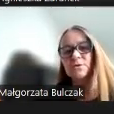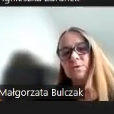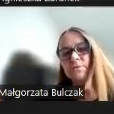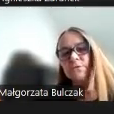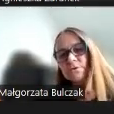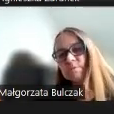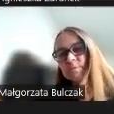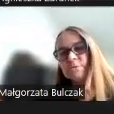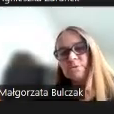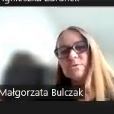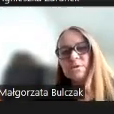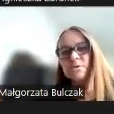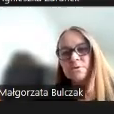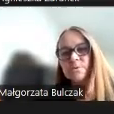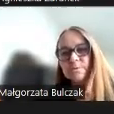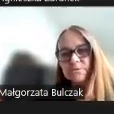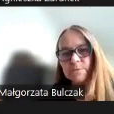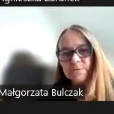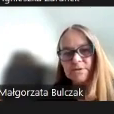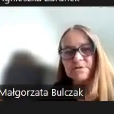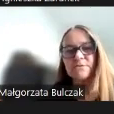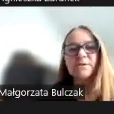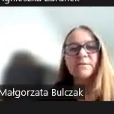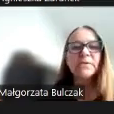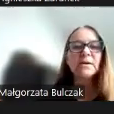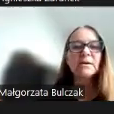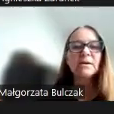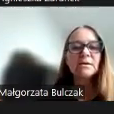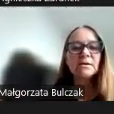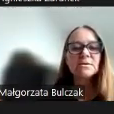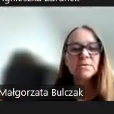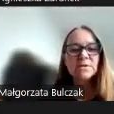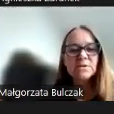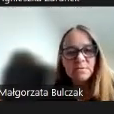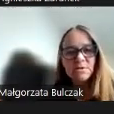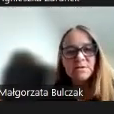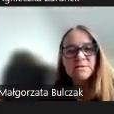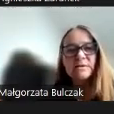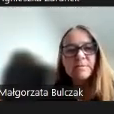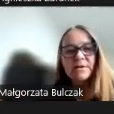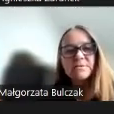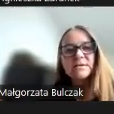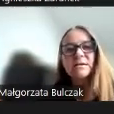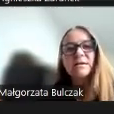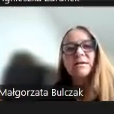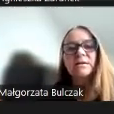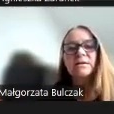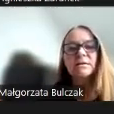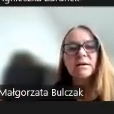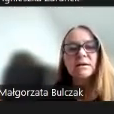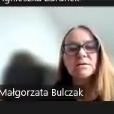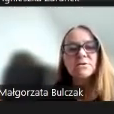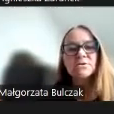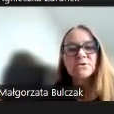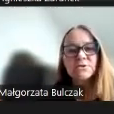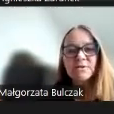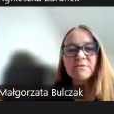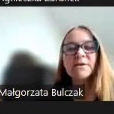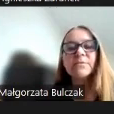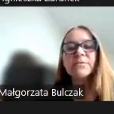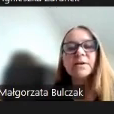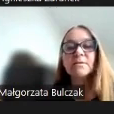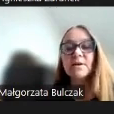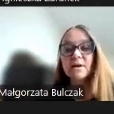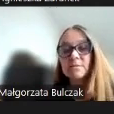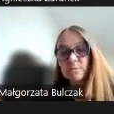czego dążymy. Dążymy po prostu do tego, żeby być w społeczeństwie, żeby dać im szansę na pracę, na życie